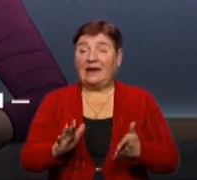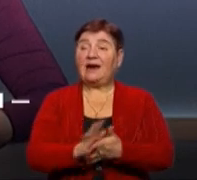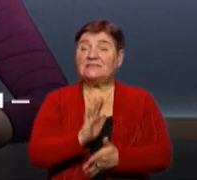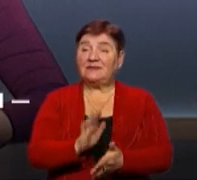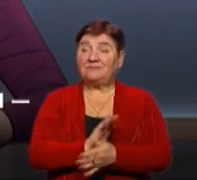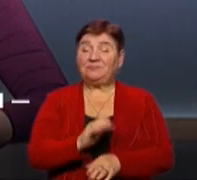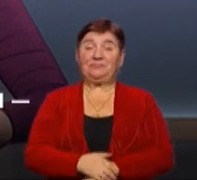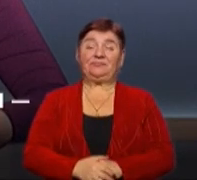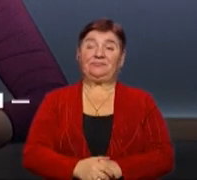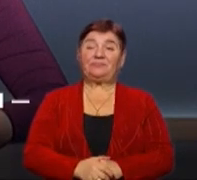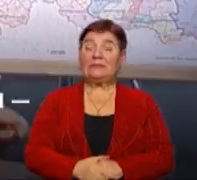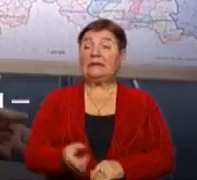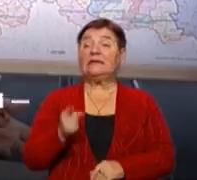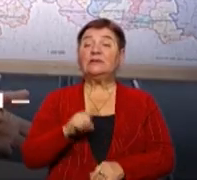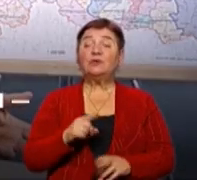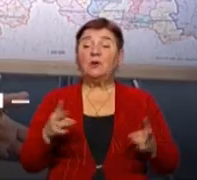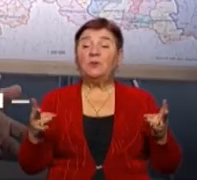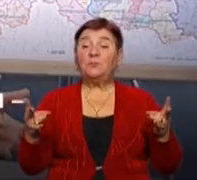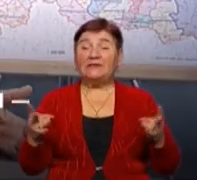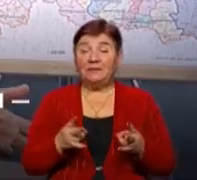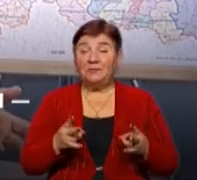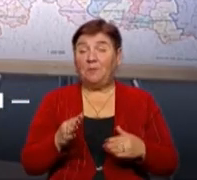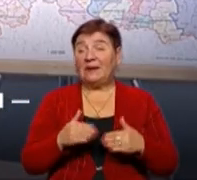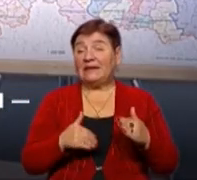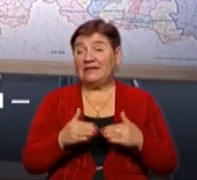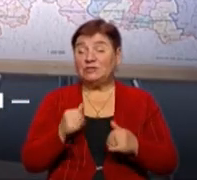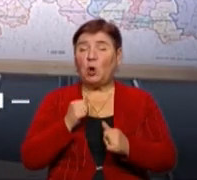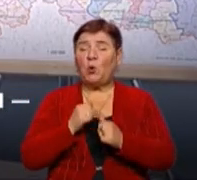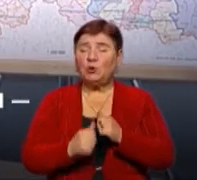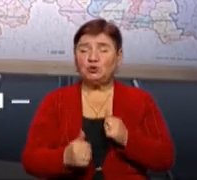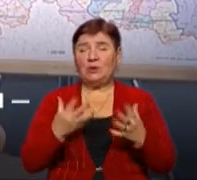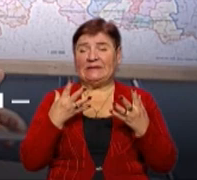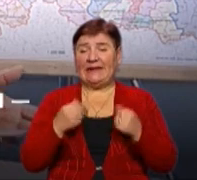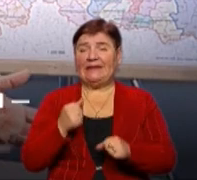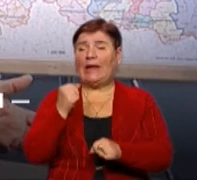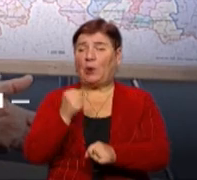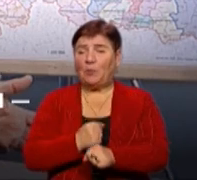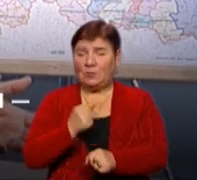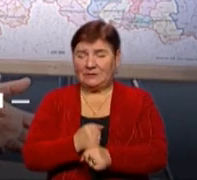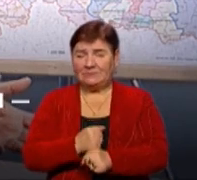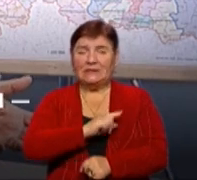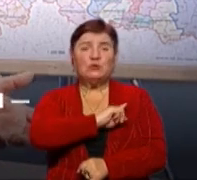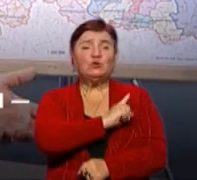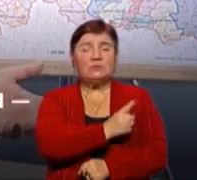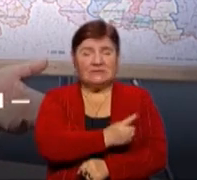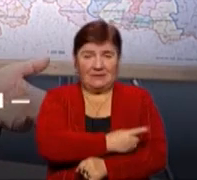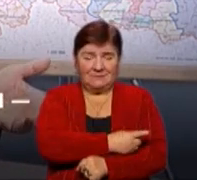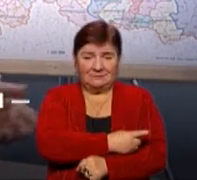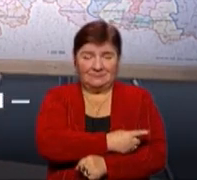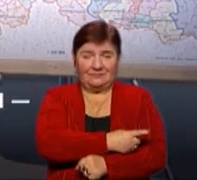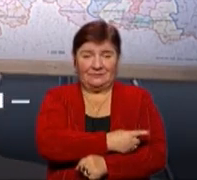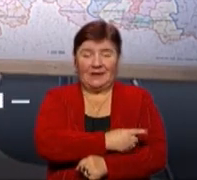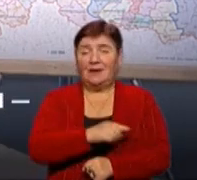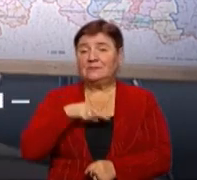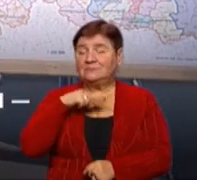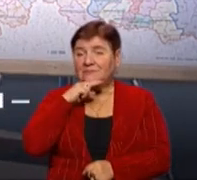газета? Для цього потрібна практично щоденна робота, координація зусиль. І